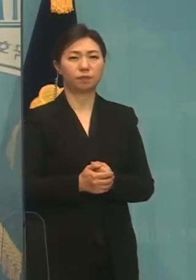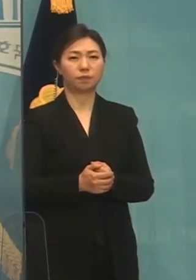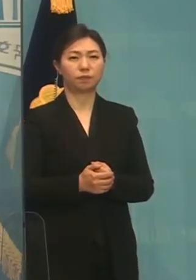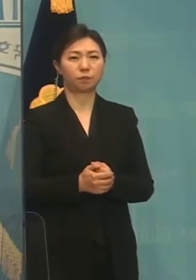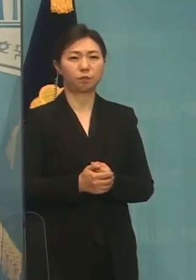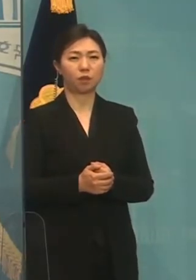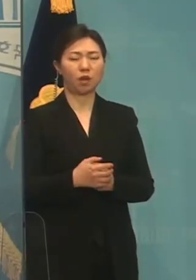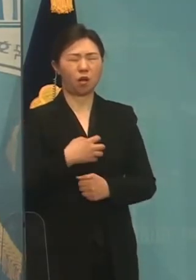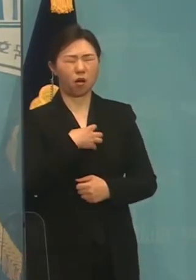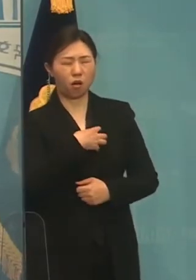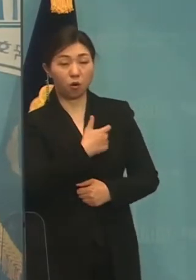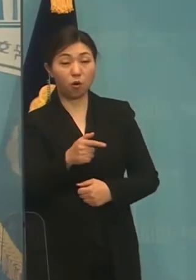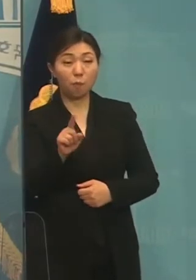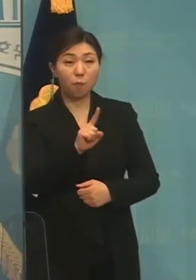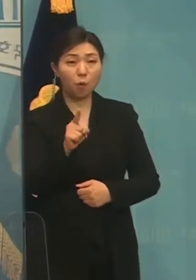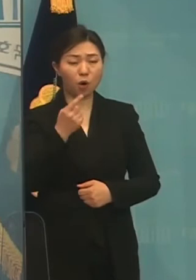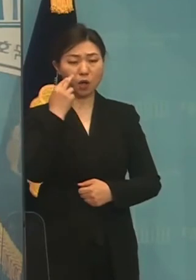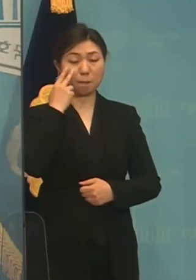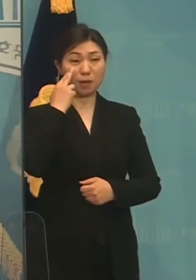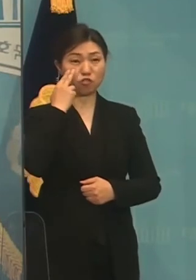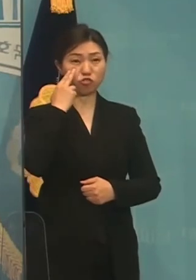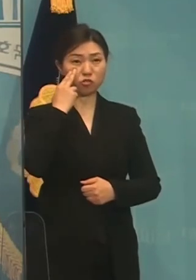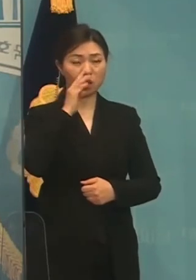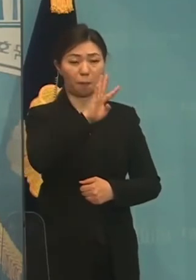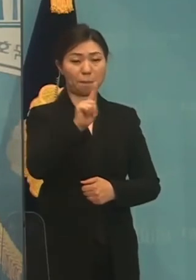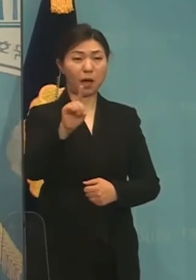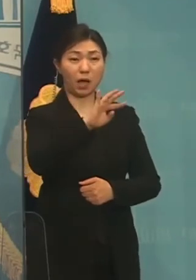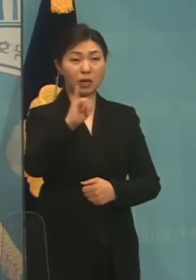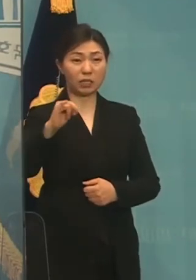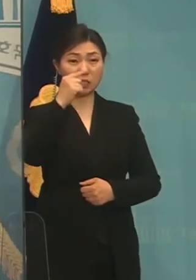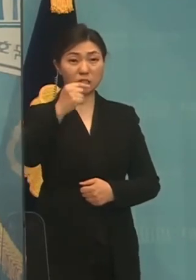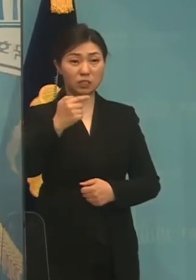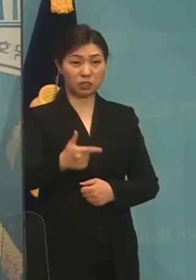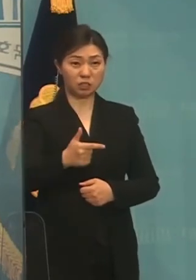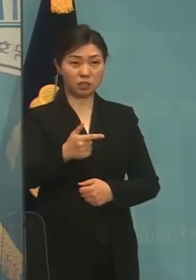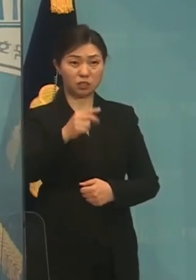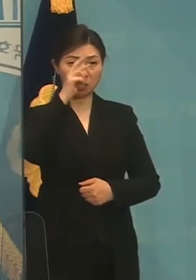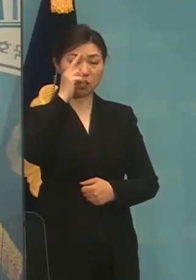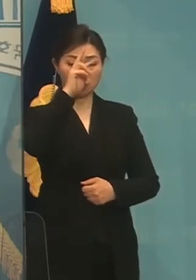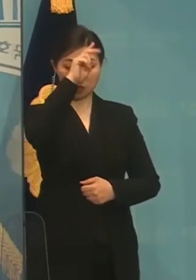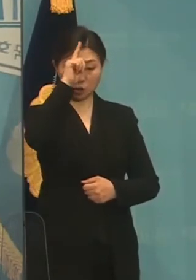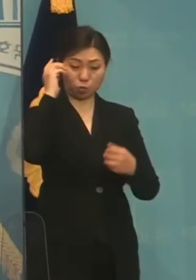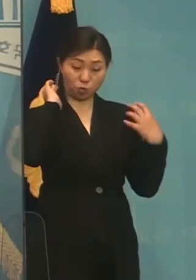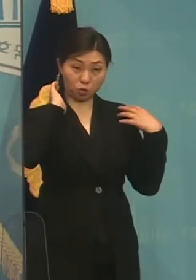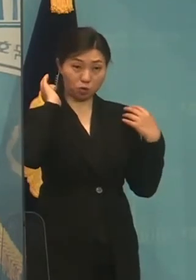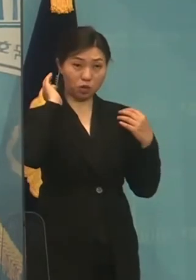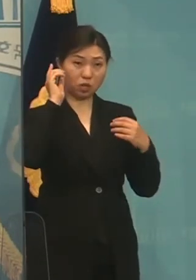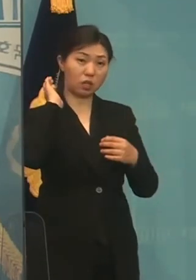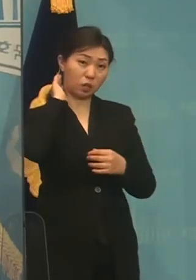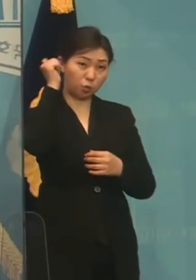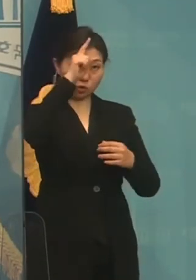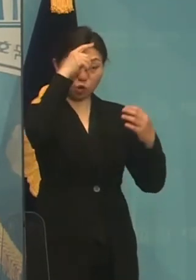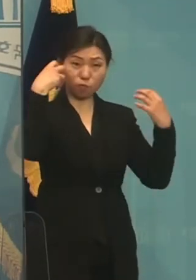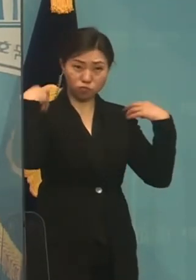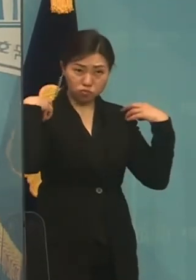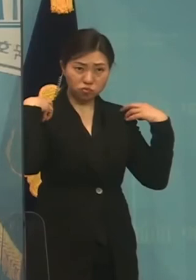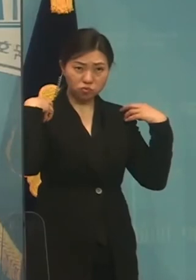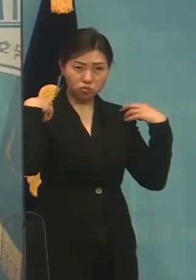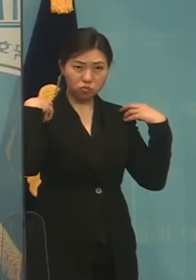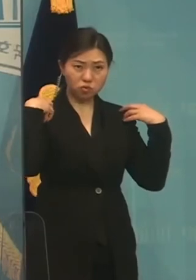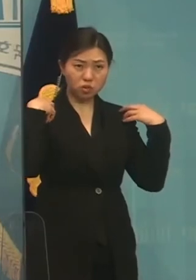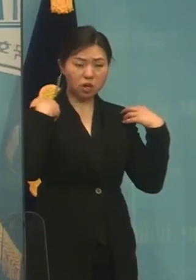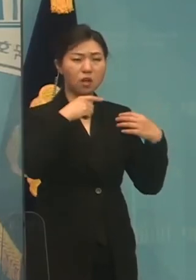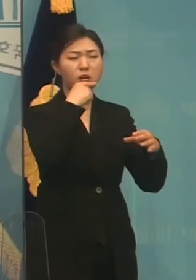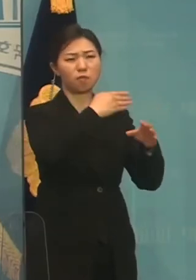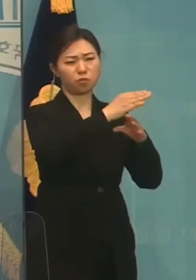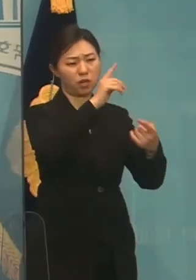무엇보다 우려스러운 것은 미국의 바이든 정부가 한반도 정책을 새롭게 검토하고 있으며 그 결론이 아직 내려지지 않았다는